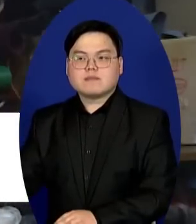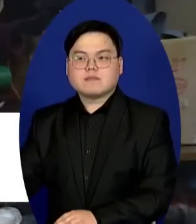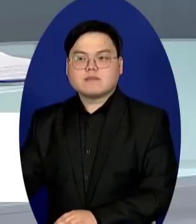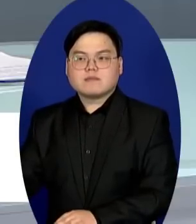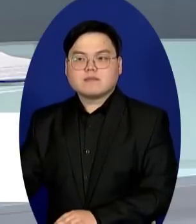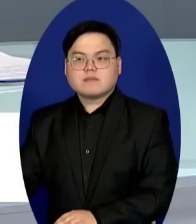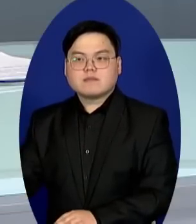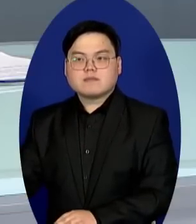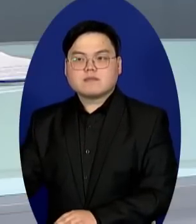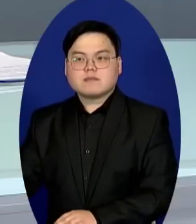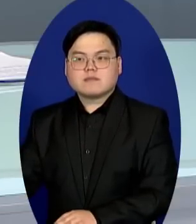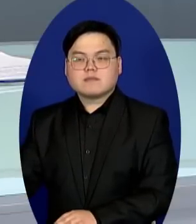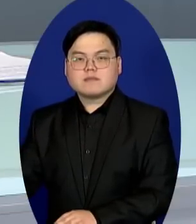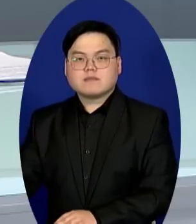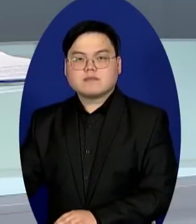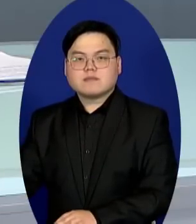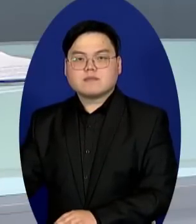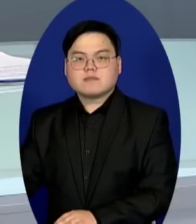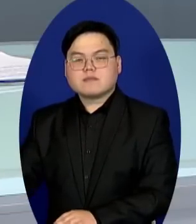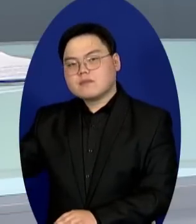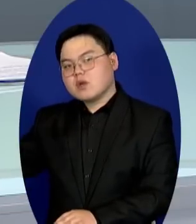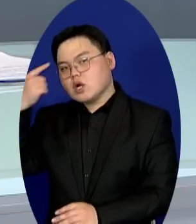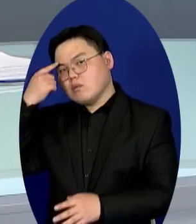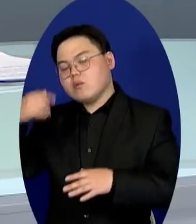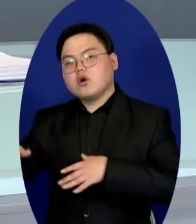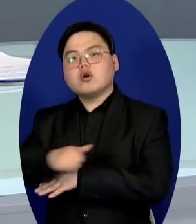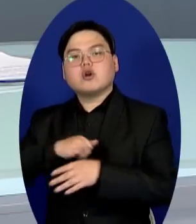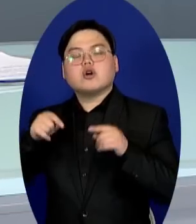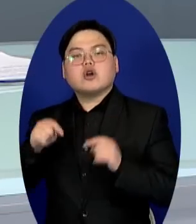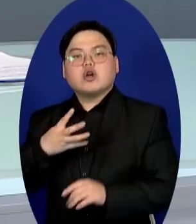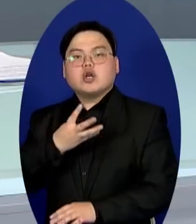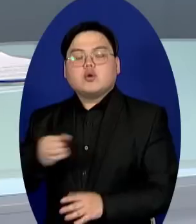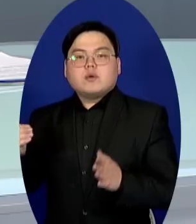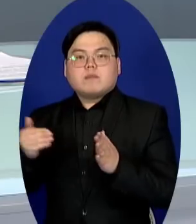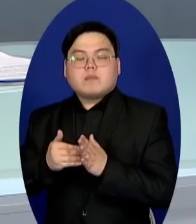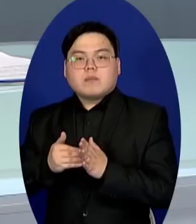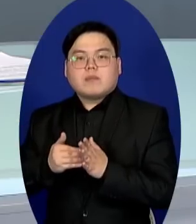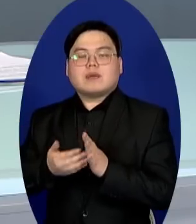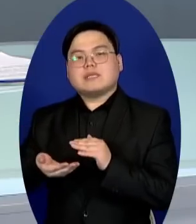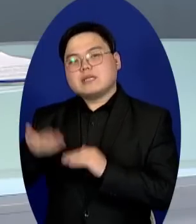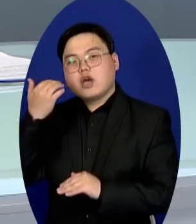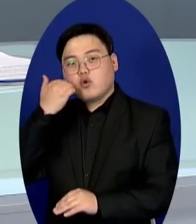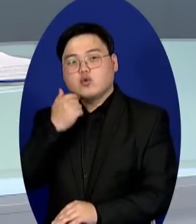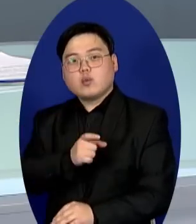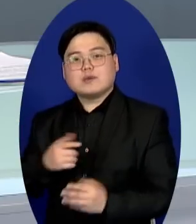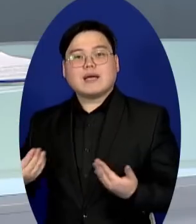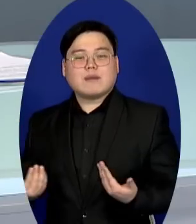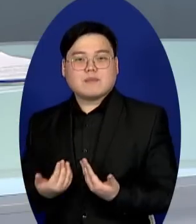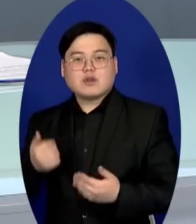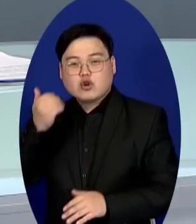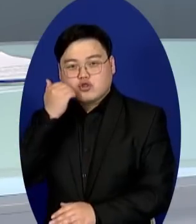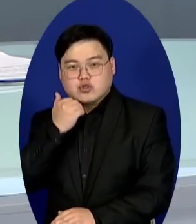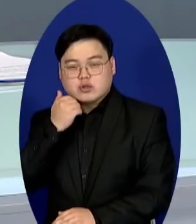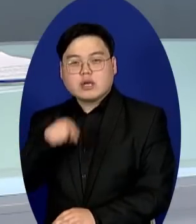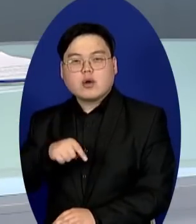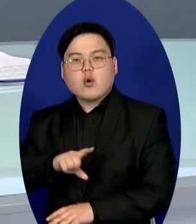нь бол том шүү дээ. Манайсад өнөөдрийн байдлаар 400 мянган гаруй ахмад настан байдаг гэсэн судалгаа байдаг. За хүн урт удаан наслахын үндэс